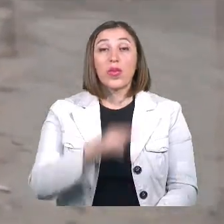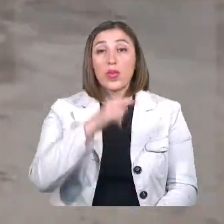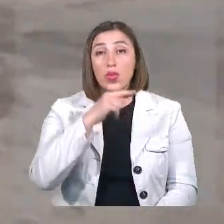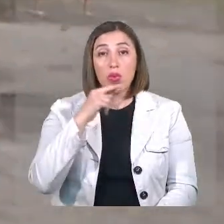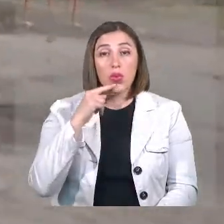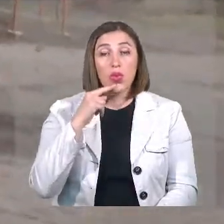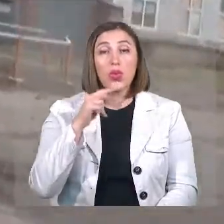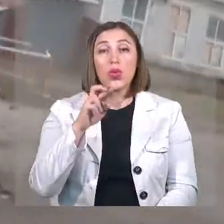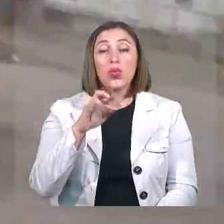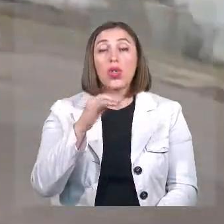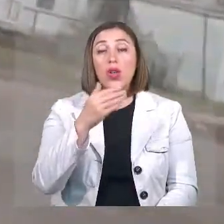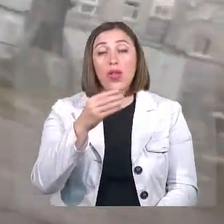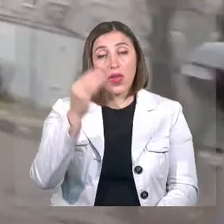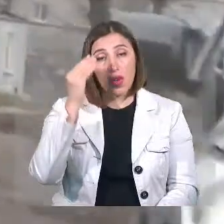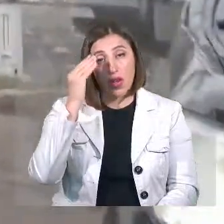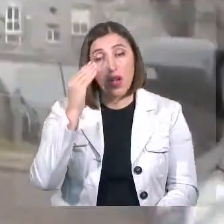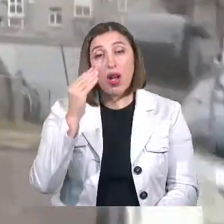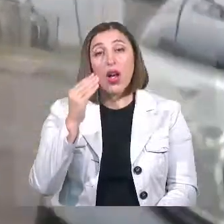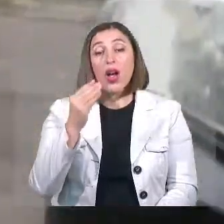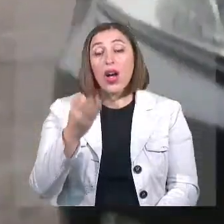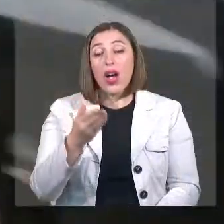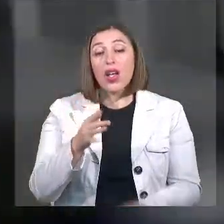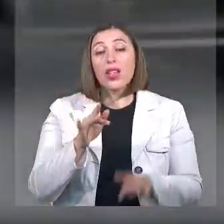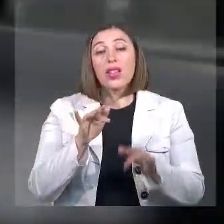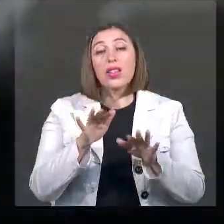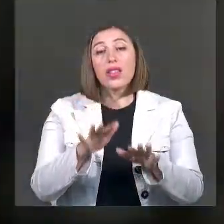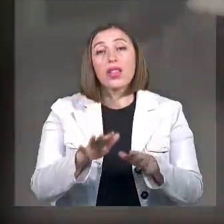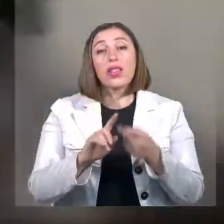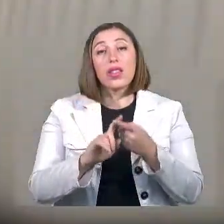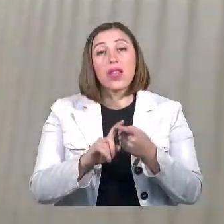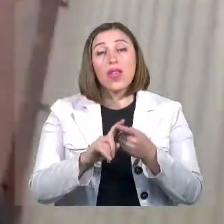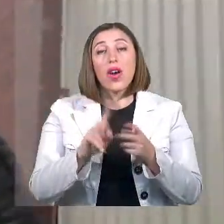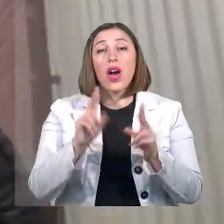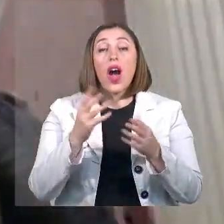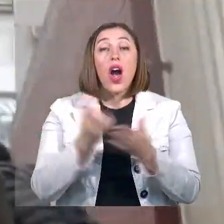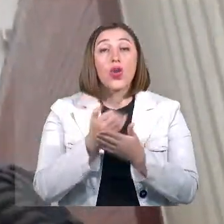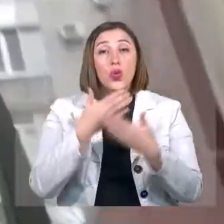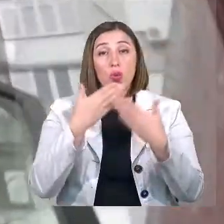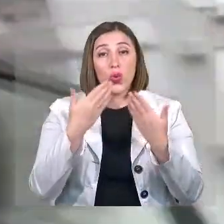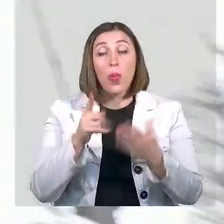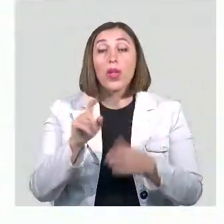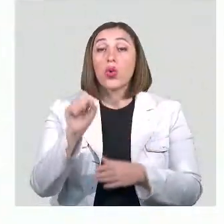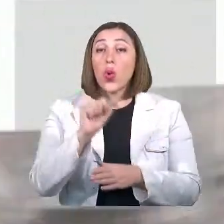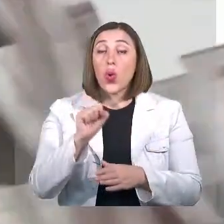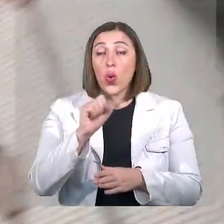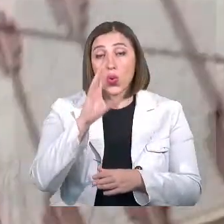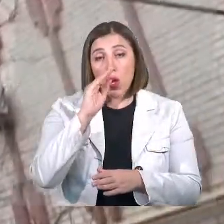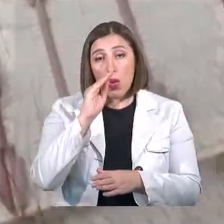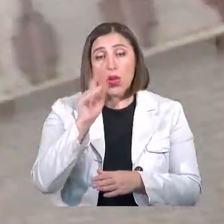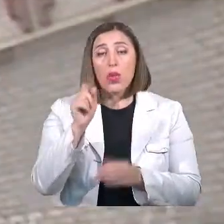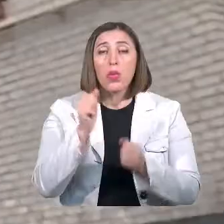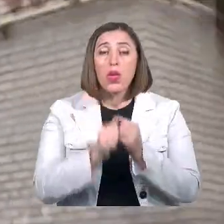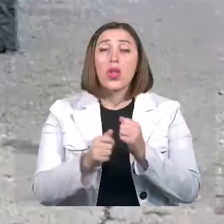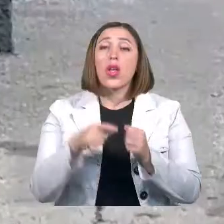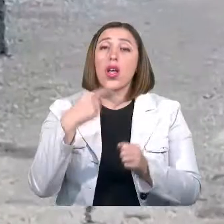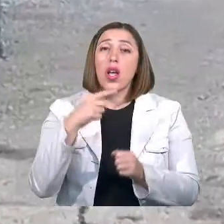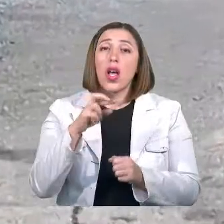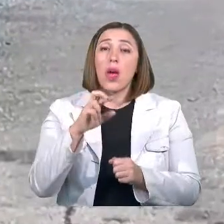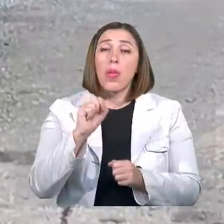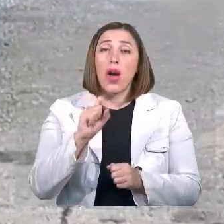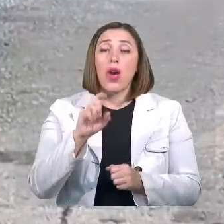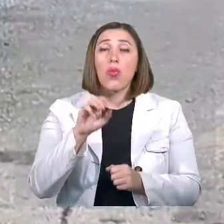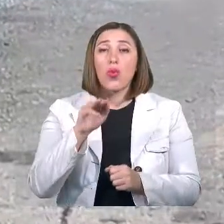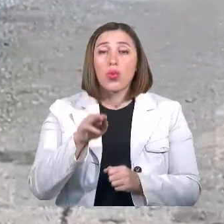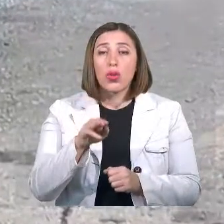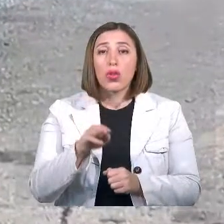Ռուսները Բուդանովի խոսքով այս ուղությամբ մեծ հաջողություններ չեն ունեցել, թեև օգոստոսից անընդհատ ասում են, որ Բախմուտը